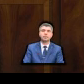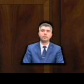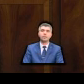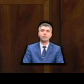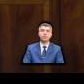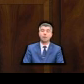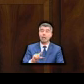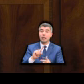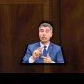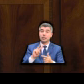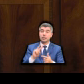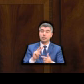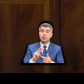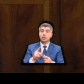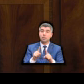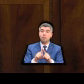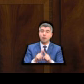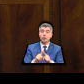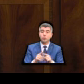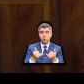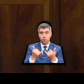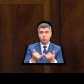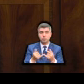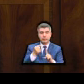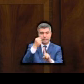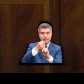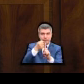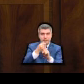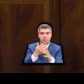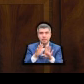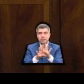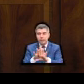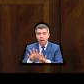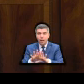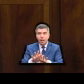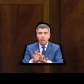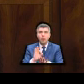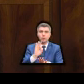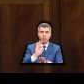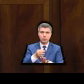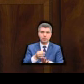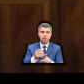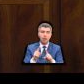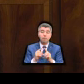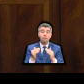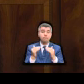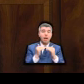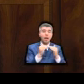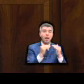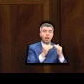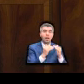الأرضية أصبحت جاهزة الآن، كان لابد من خلق واحد النوع من الانسجام مع مختلف القطاعات